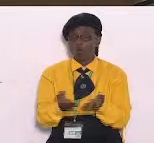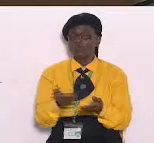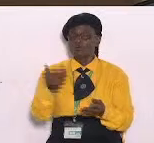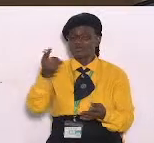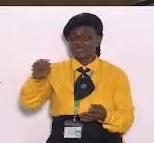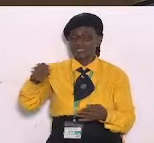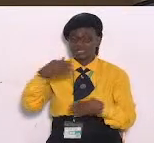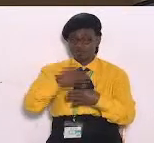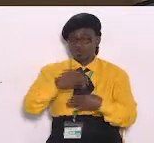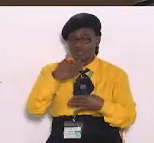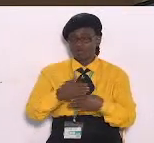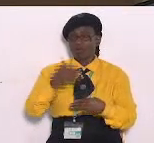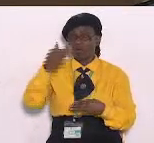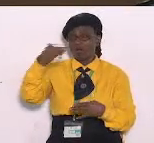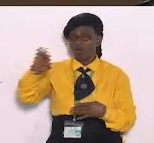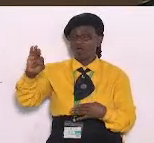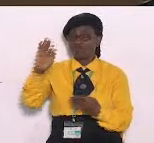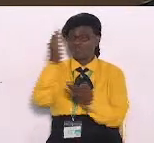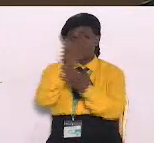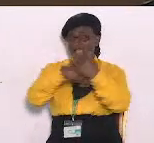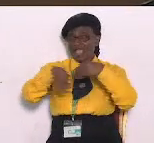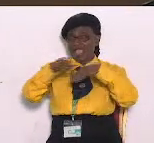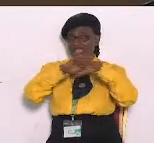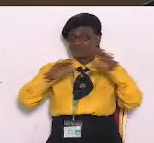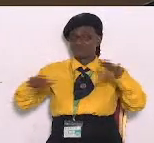éclus des cieux pour